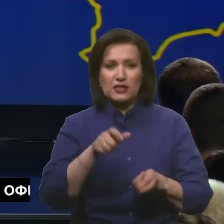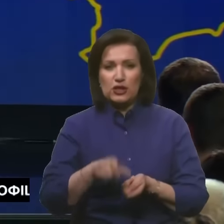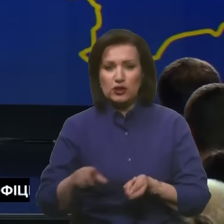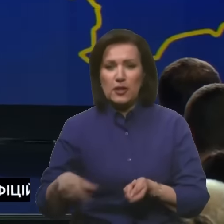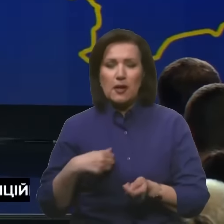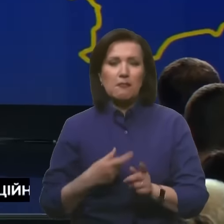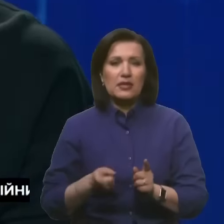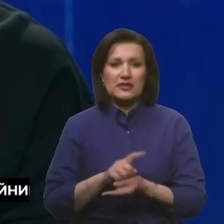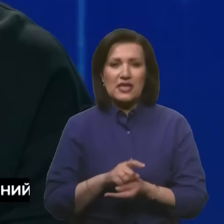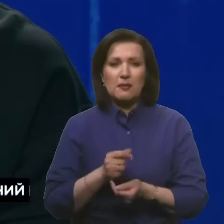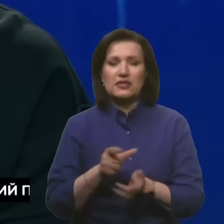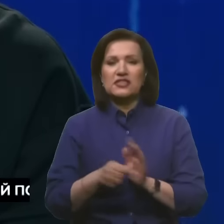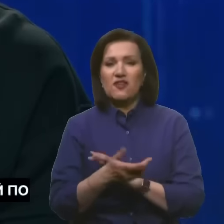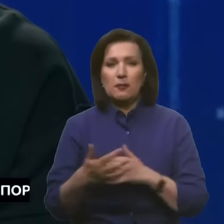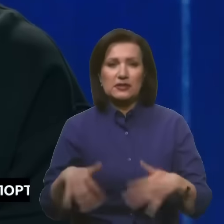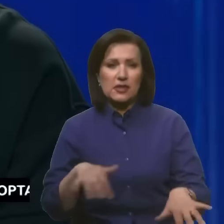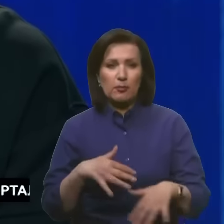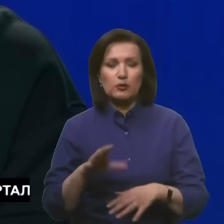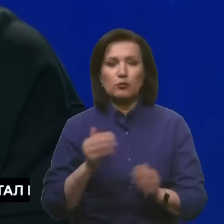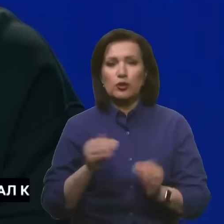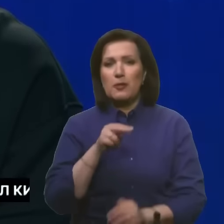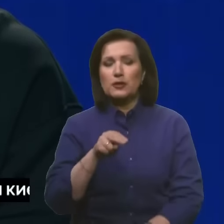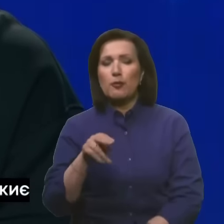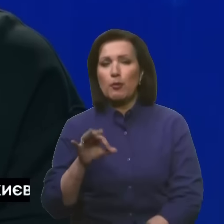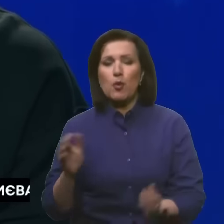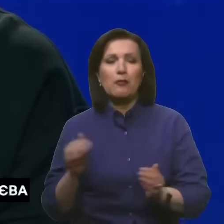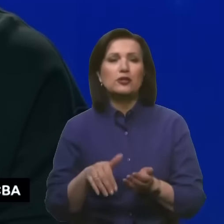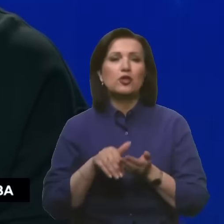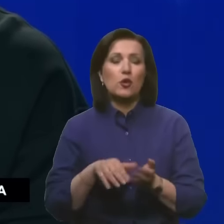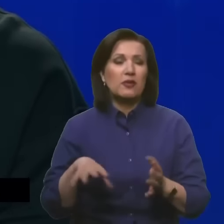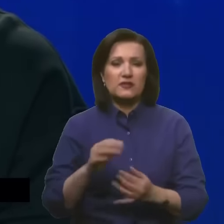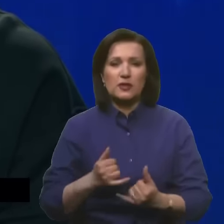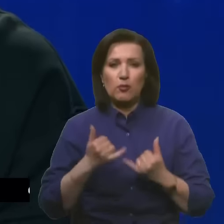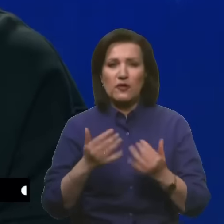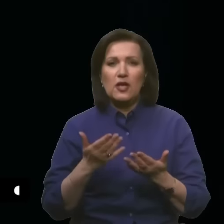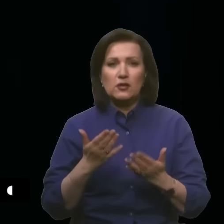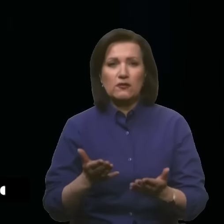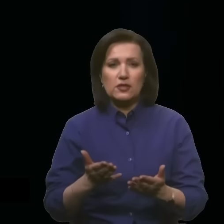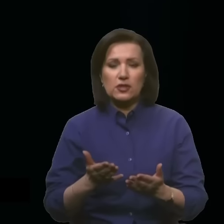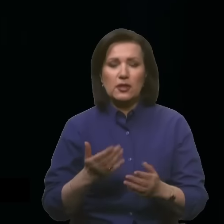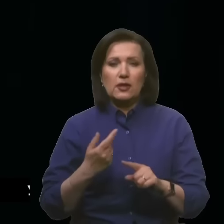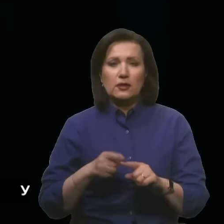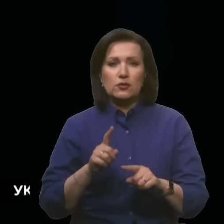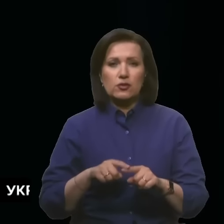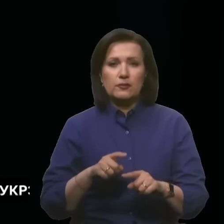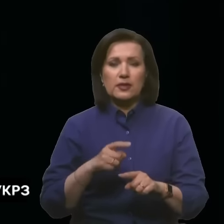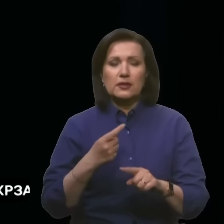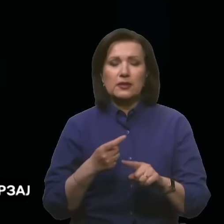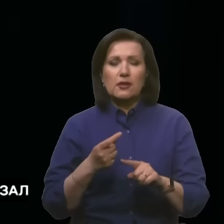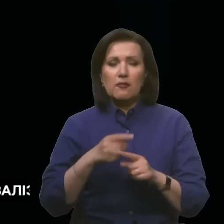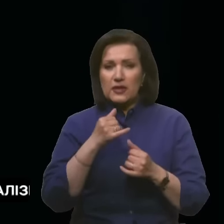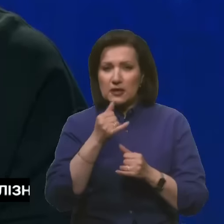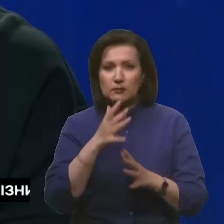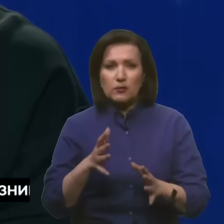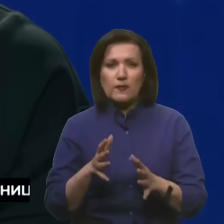ми стаємо з вами слабкіше, буде менше ППО, буде менше допомоги. При всій повазі до вашої риториці не можу просто не